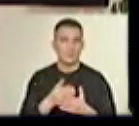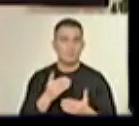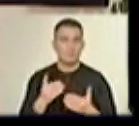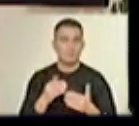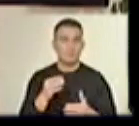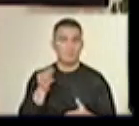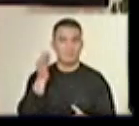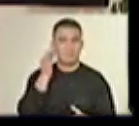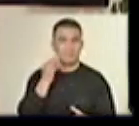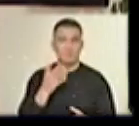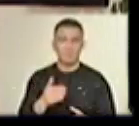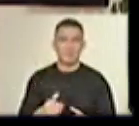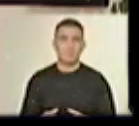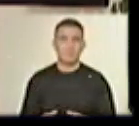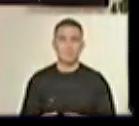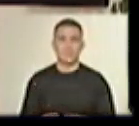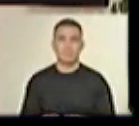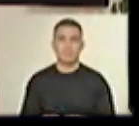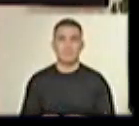Вспомнили?